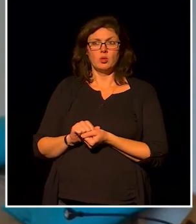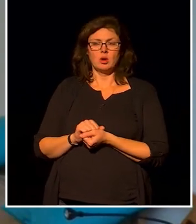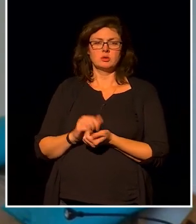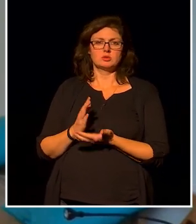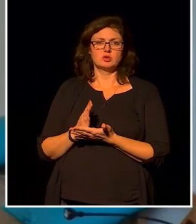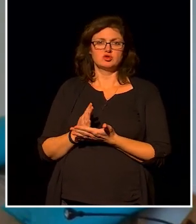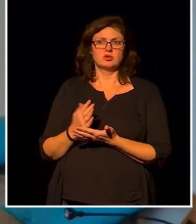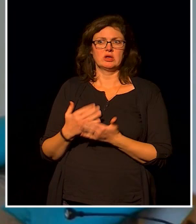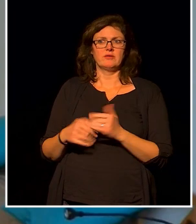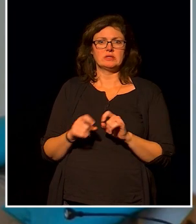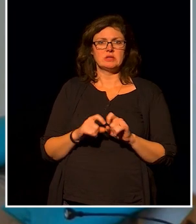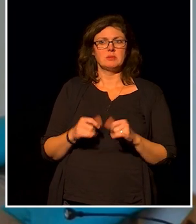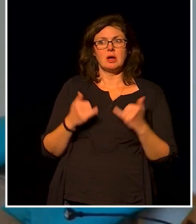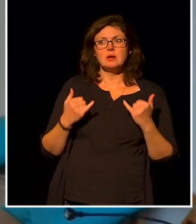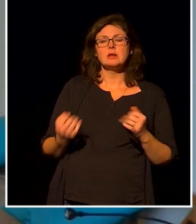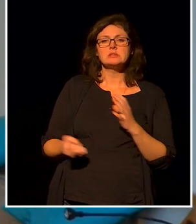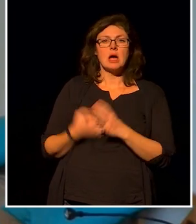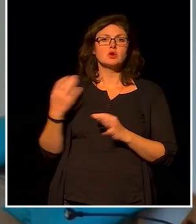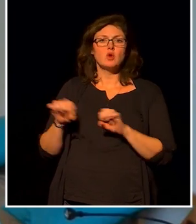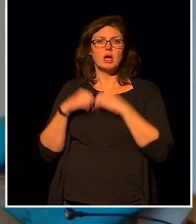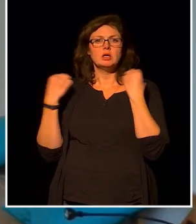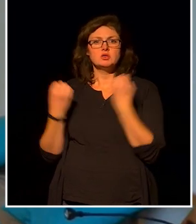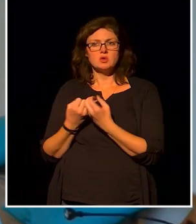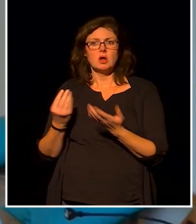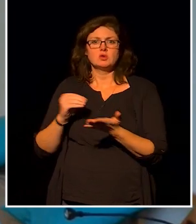sich jetzt zu der aktuellen Lage.